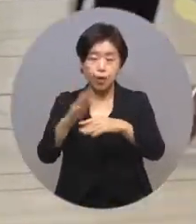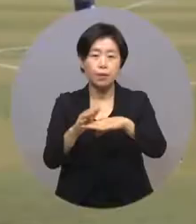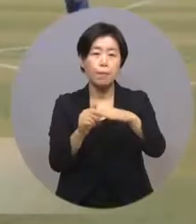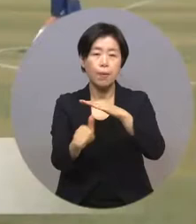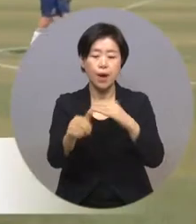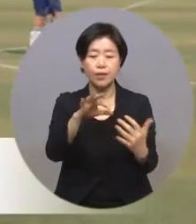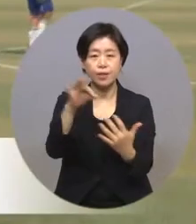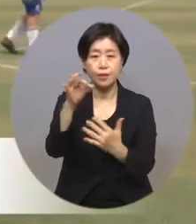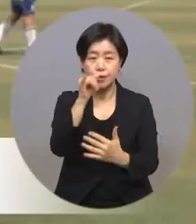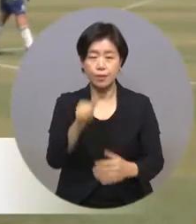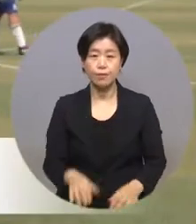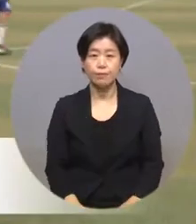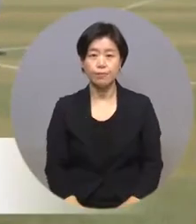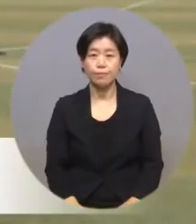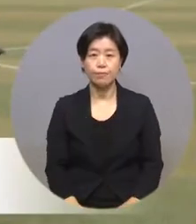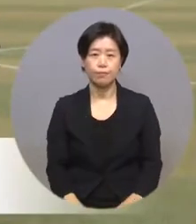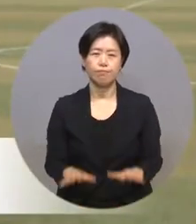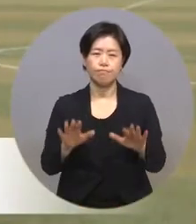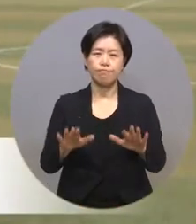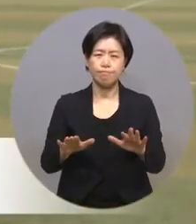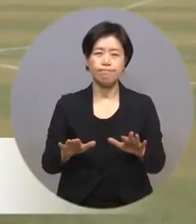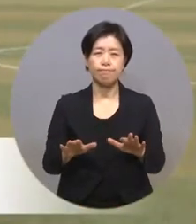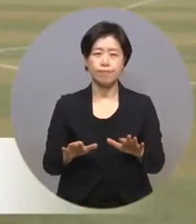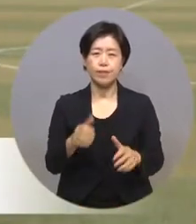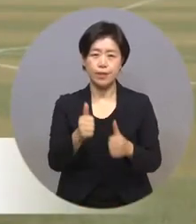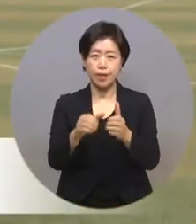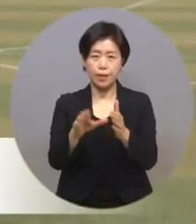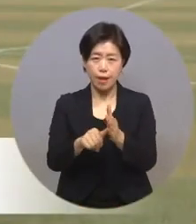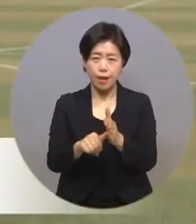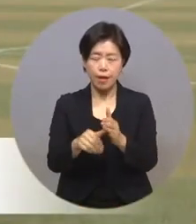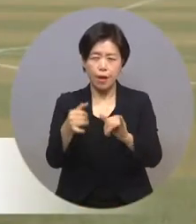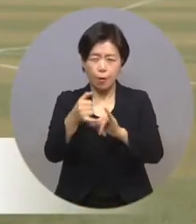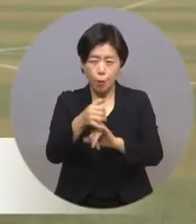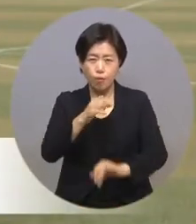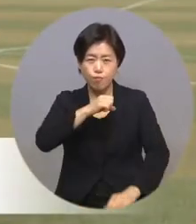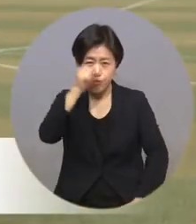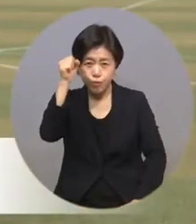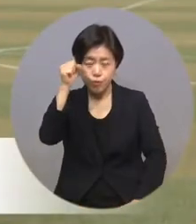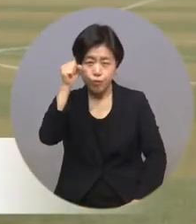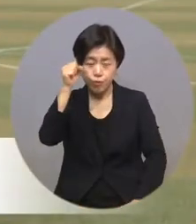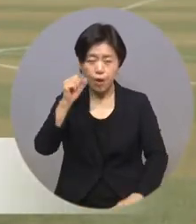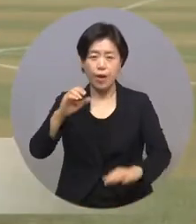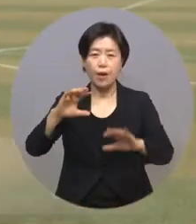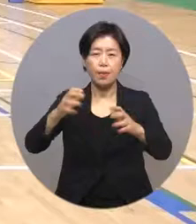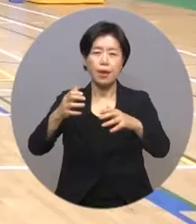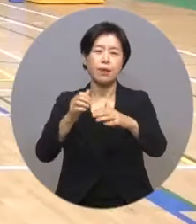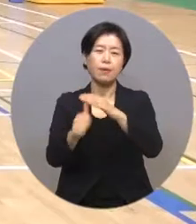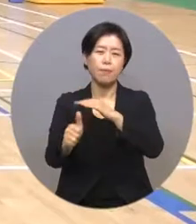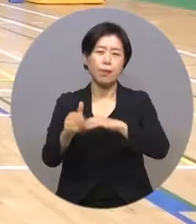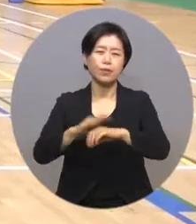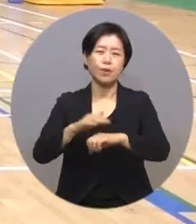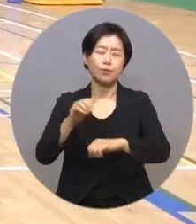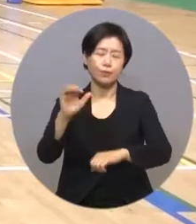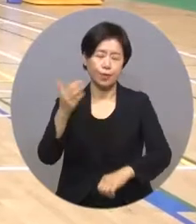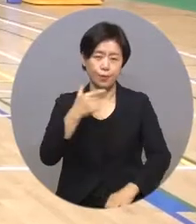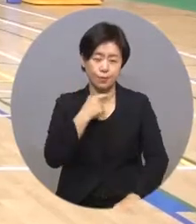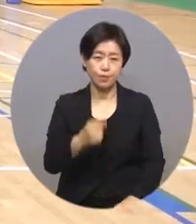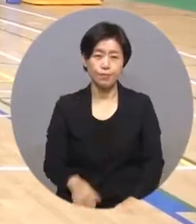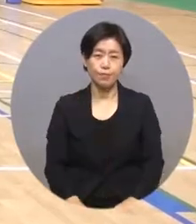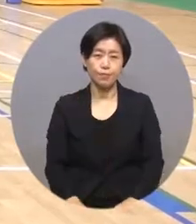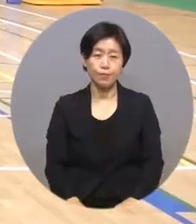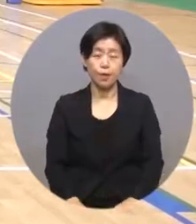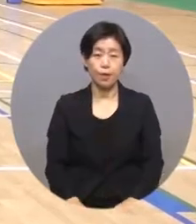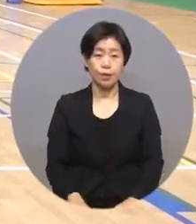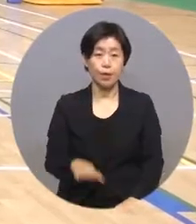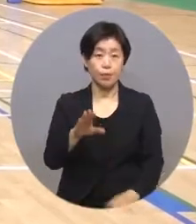선발합니다. 이번 대회에서 꼭 대회에서 우승해가지고 국가대표를 꼭 한번 되고 싶습니다. 이번 대회에서는 특별하게